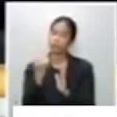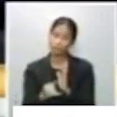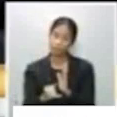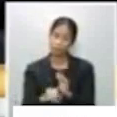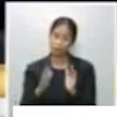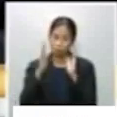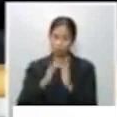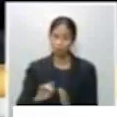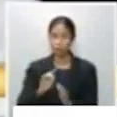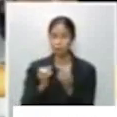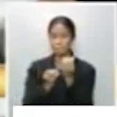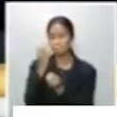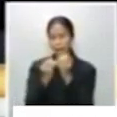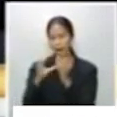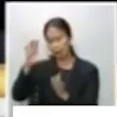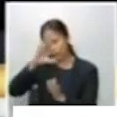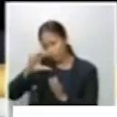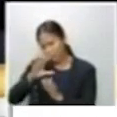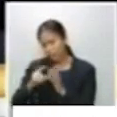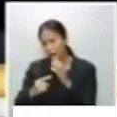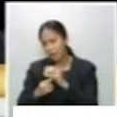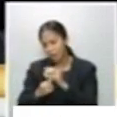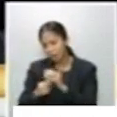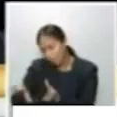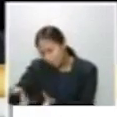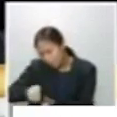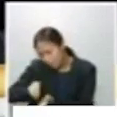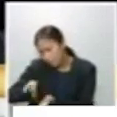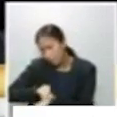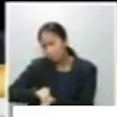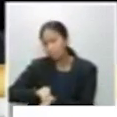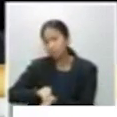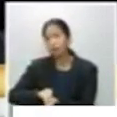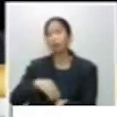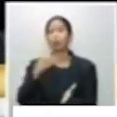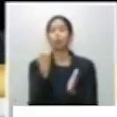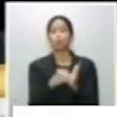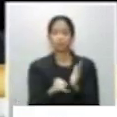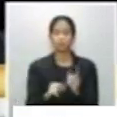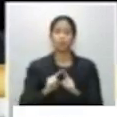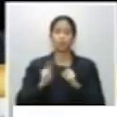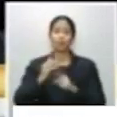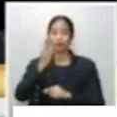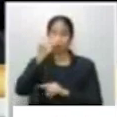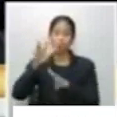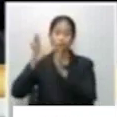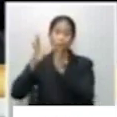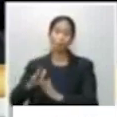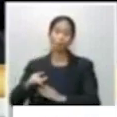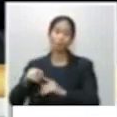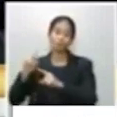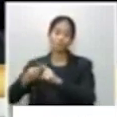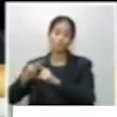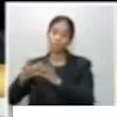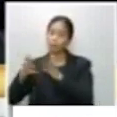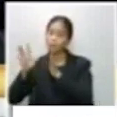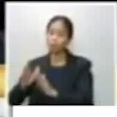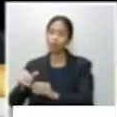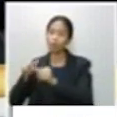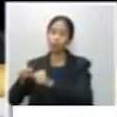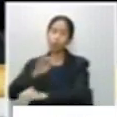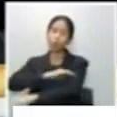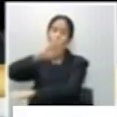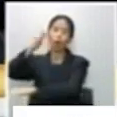แต่พวกอยู่บนเขาไม่ติดเพราะมีบารมีอันนี้ประชาชนเสียเปรียบที่บ้าน